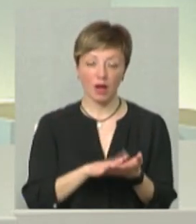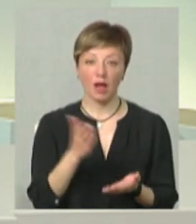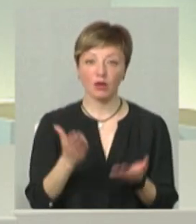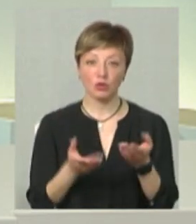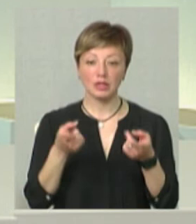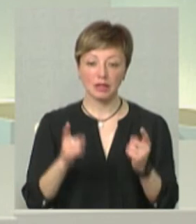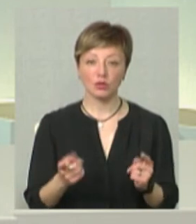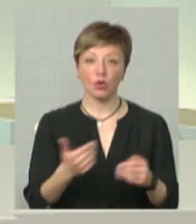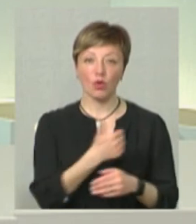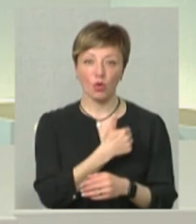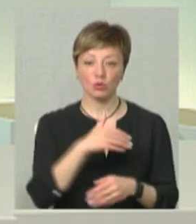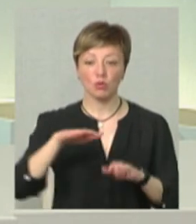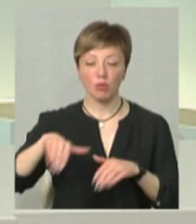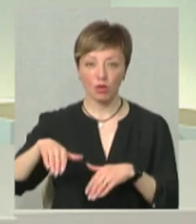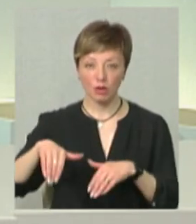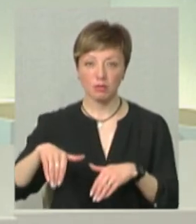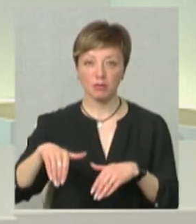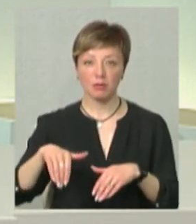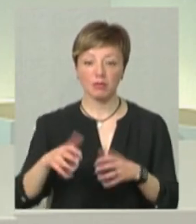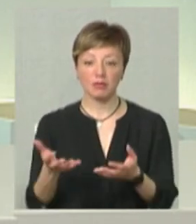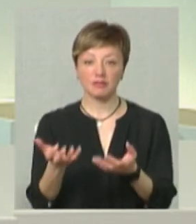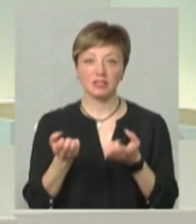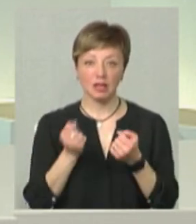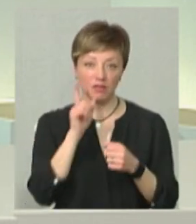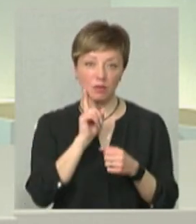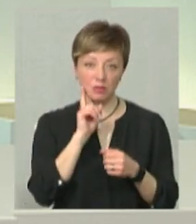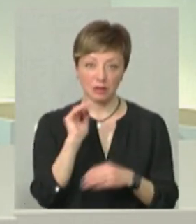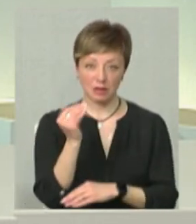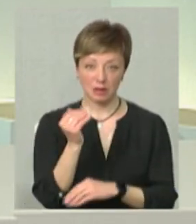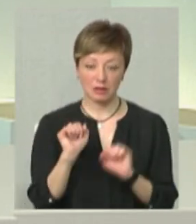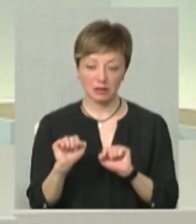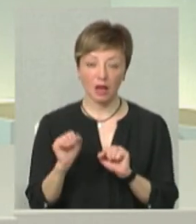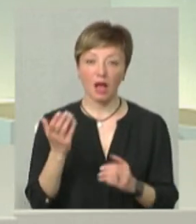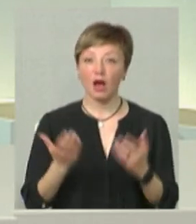вони дійсно хочуть потім прихистити